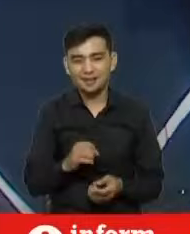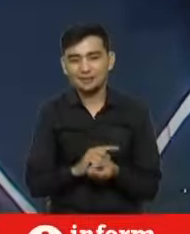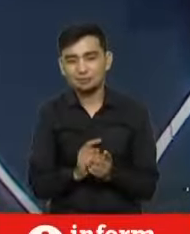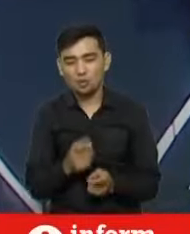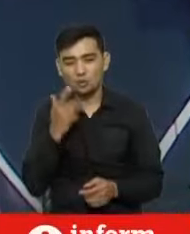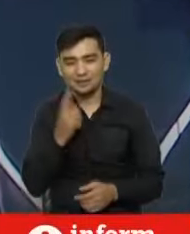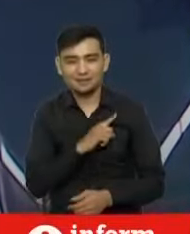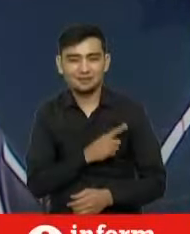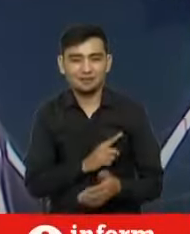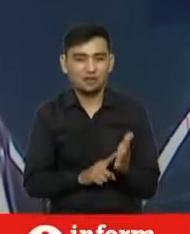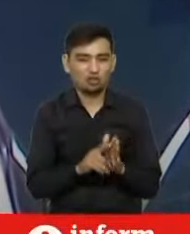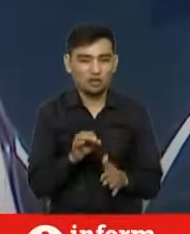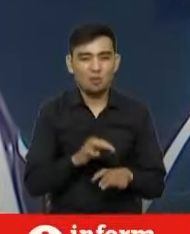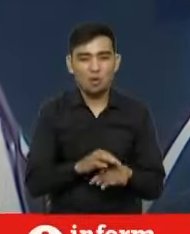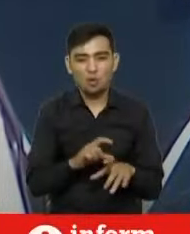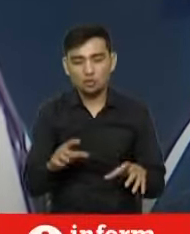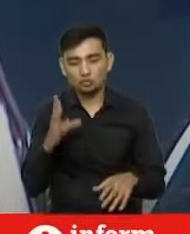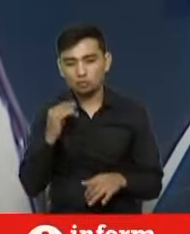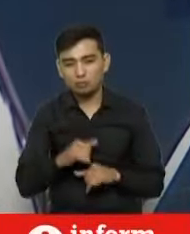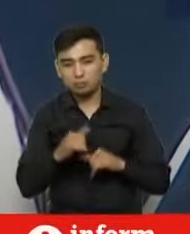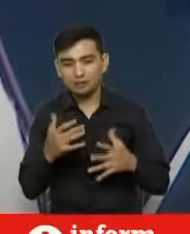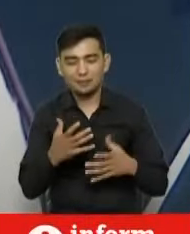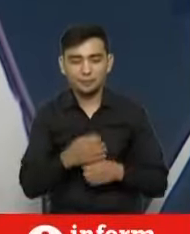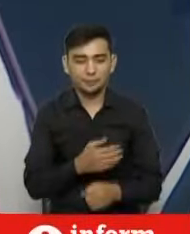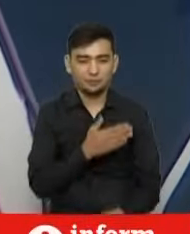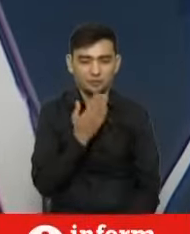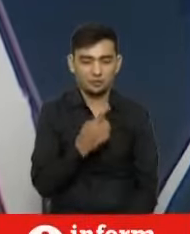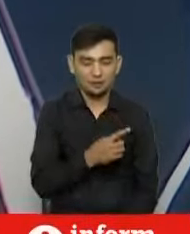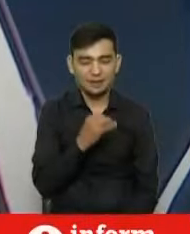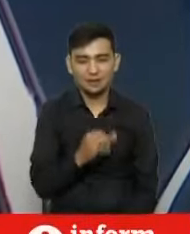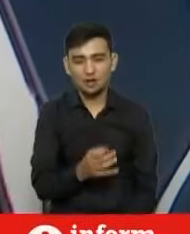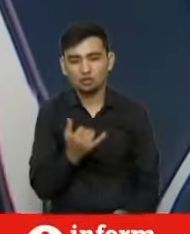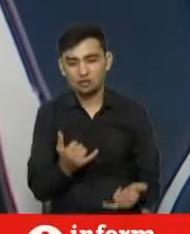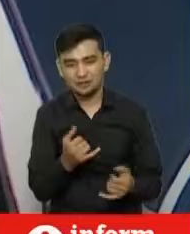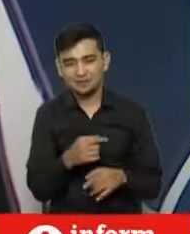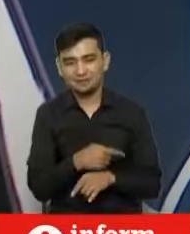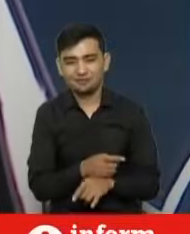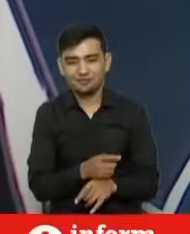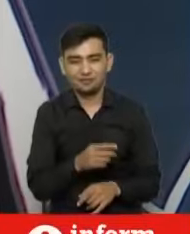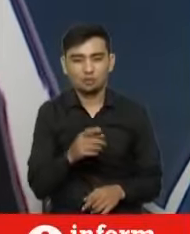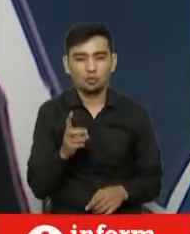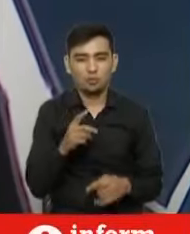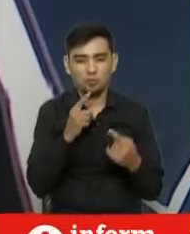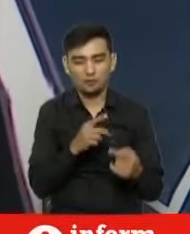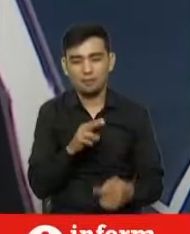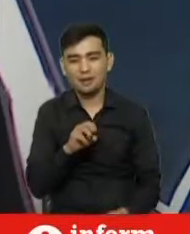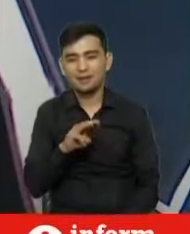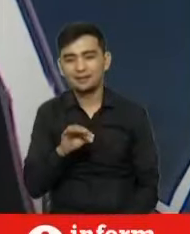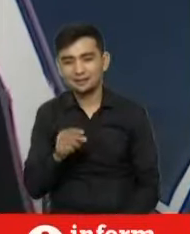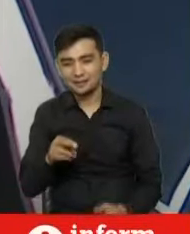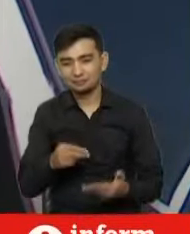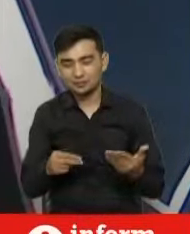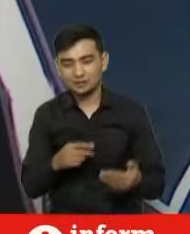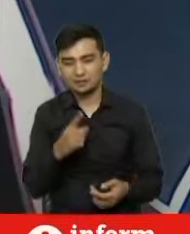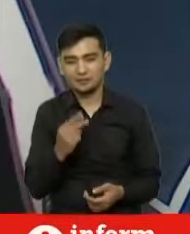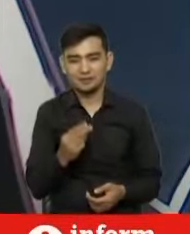енгеннен кейінде науқастар саны артпаған. Айта кетейік, қазір қолданыстағы сағат белдеуіне қарсы жарияланған петицияға бірер